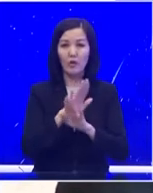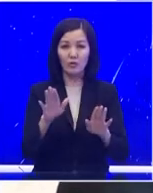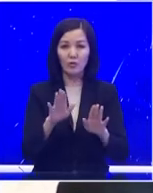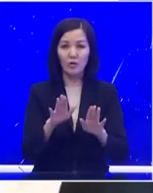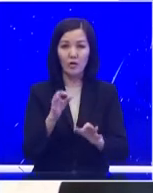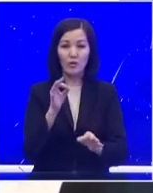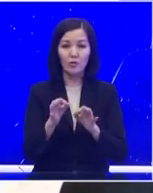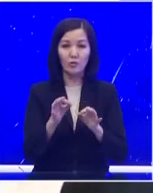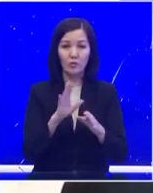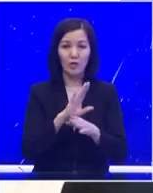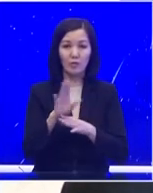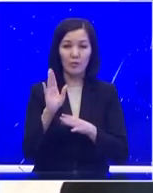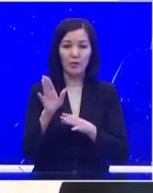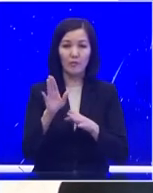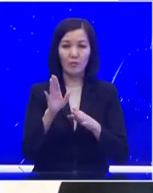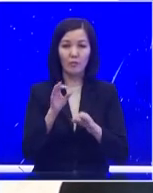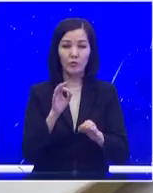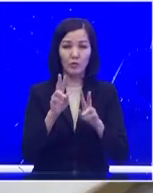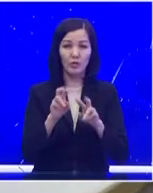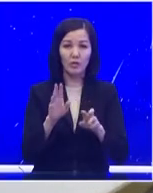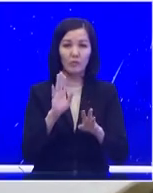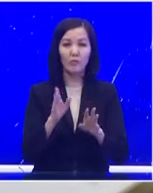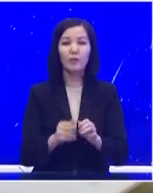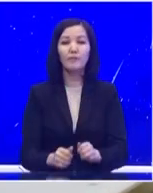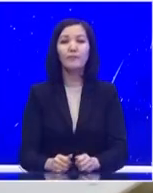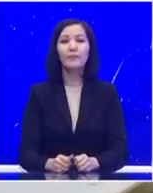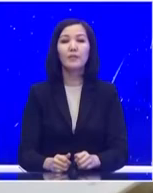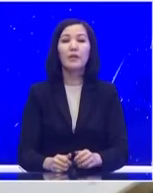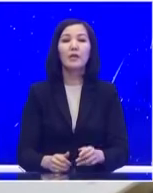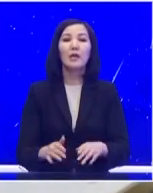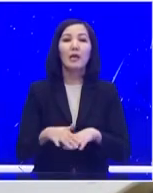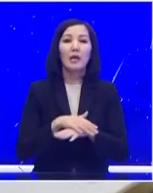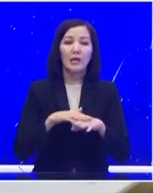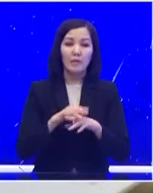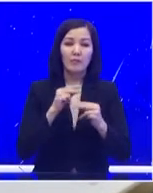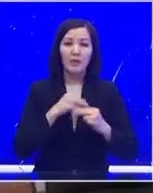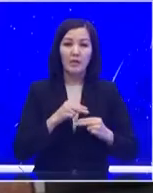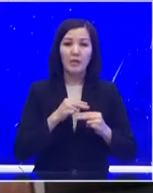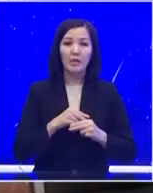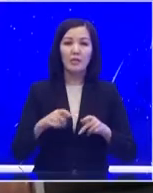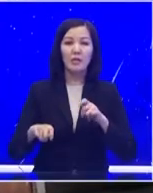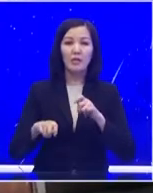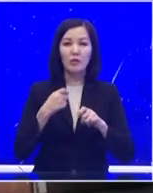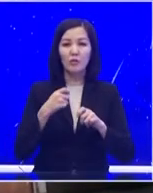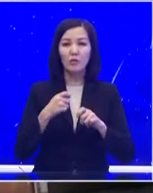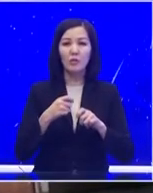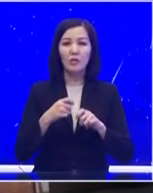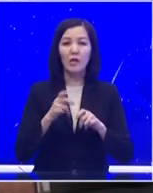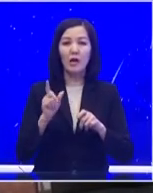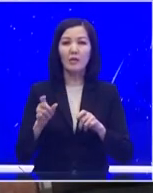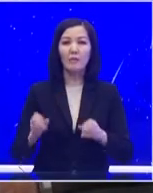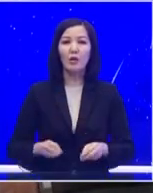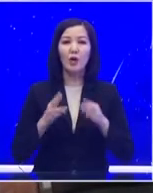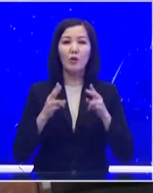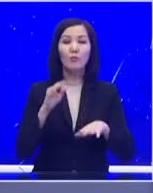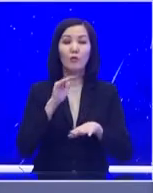оны сот орындарына жүгіндік, енді сотта қаралу үстінде. Еңбек нарығында жұмысшылардың құқығы жиі бұзылып, азаматтардың өміріне қауіп төндіретін